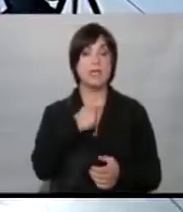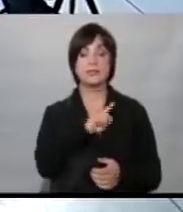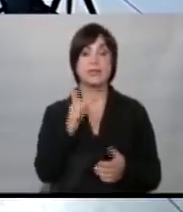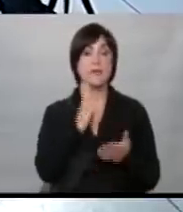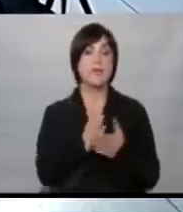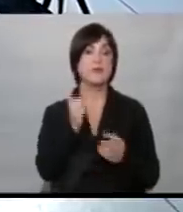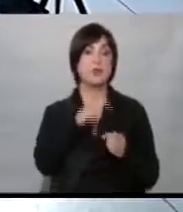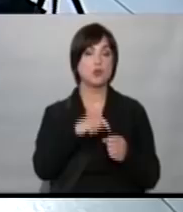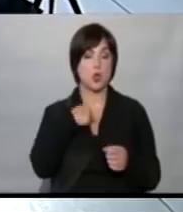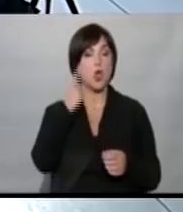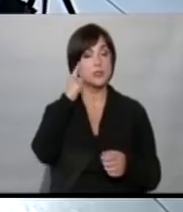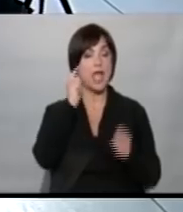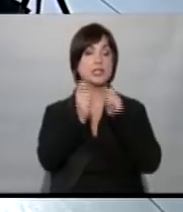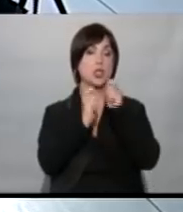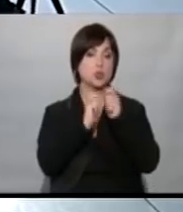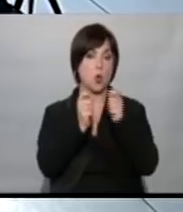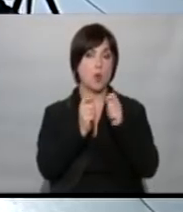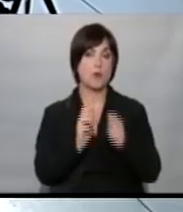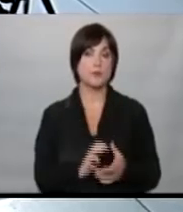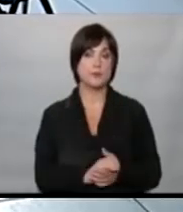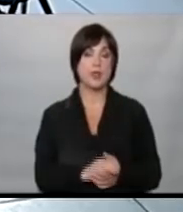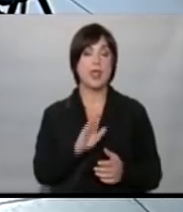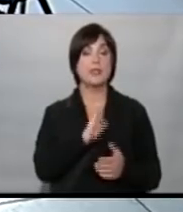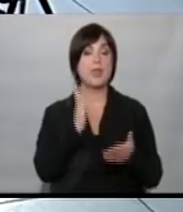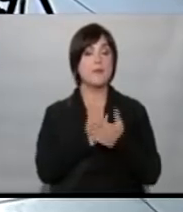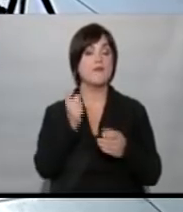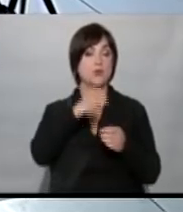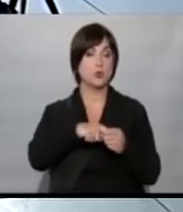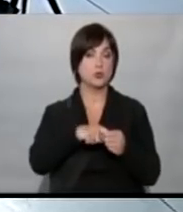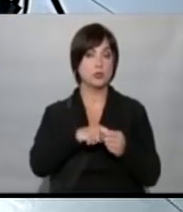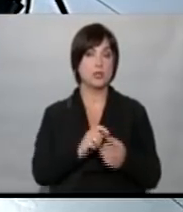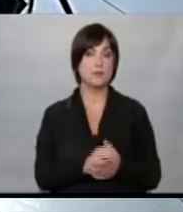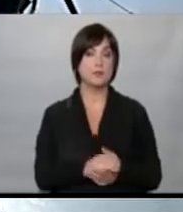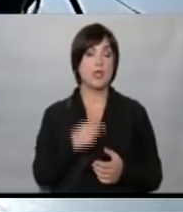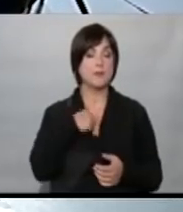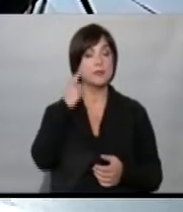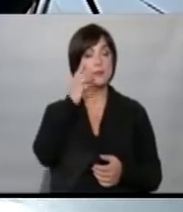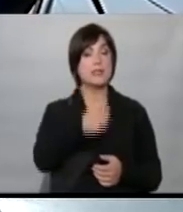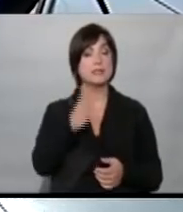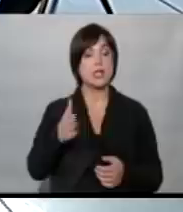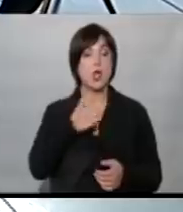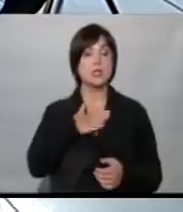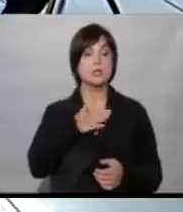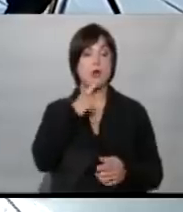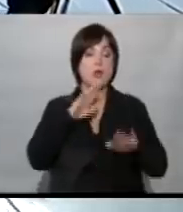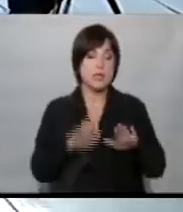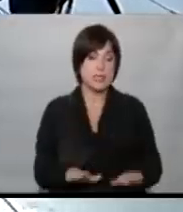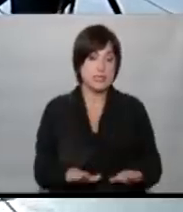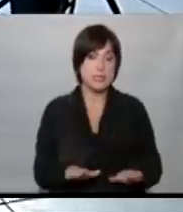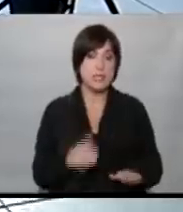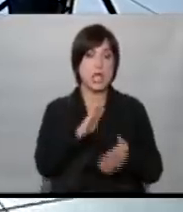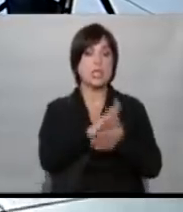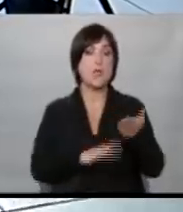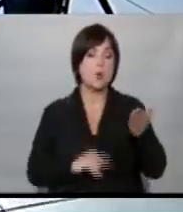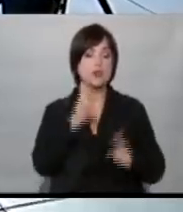Не вклучени, туку го знаете договорот, да. Не, значи не бев вклучена, меѓутоа, па да, мислам дека секој од нас што ке седне и воопшто ке почне